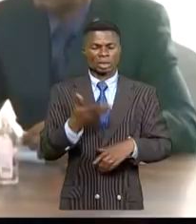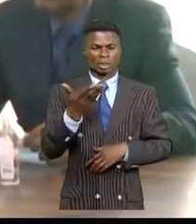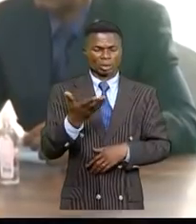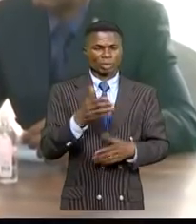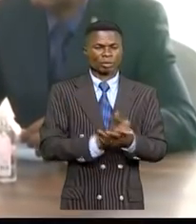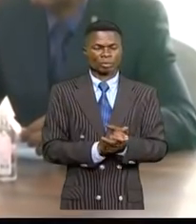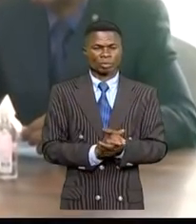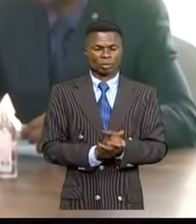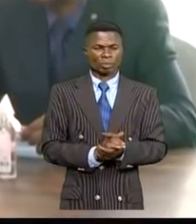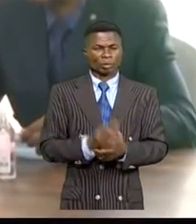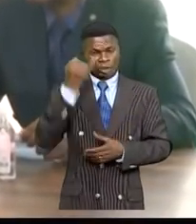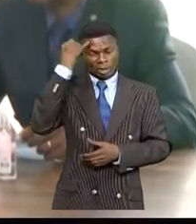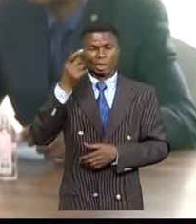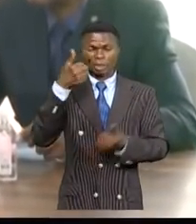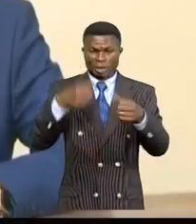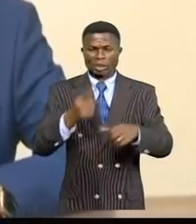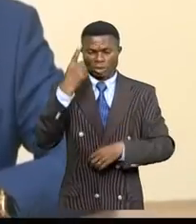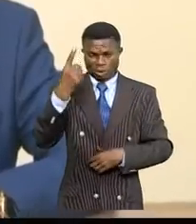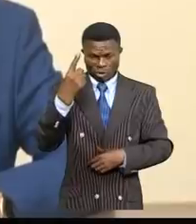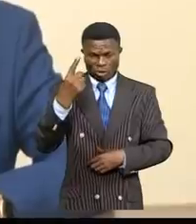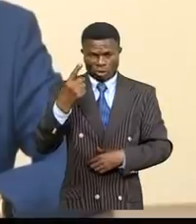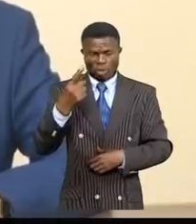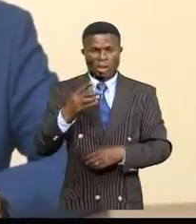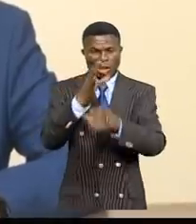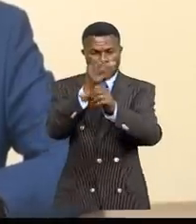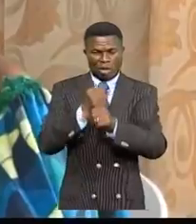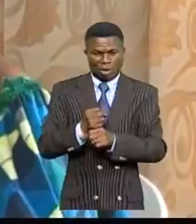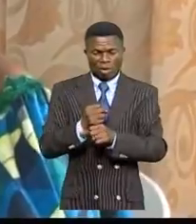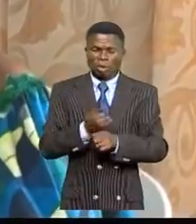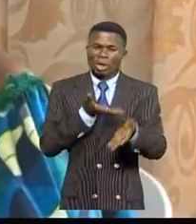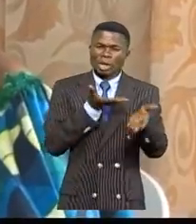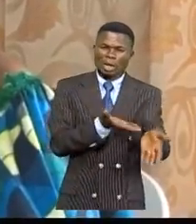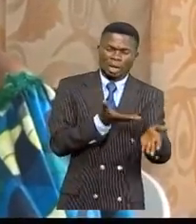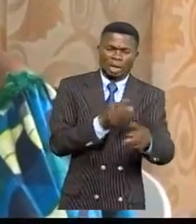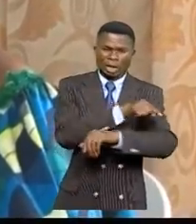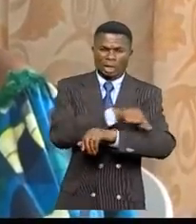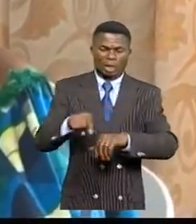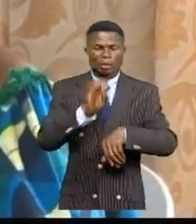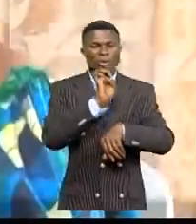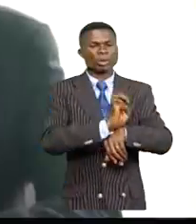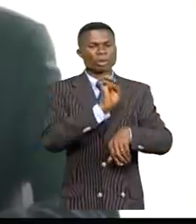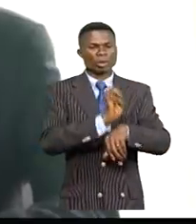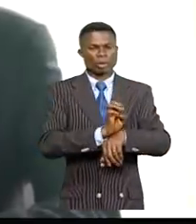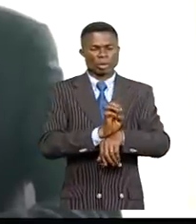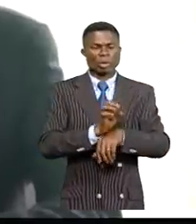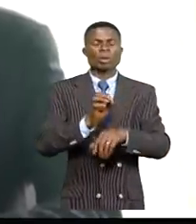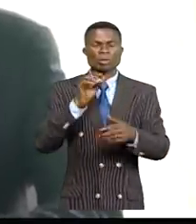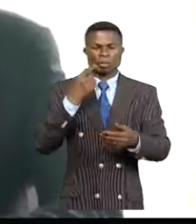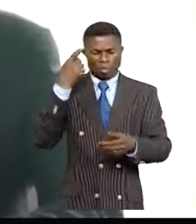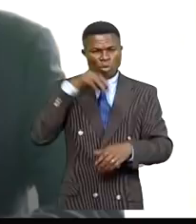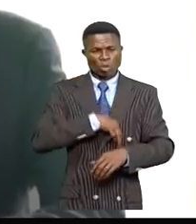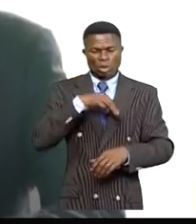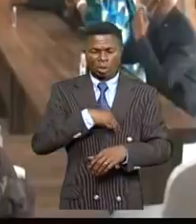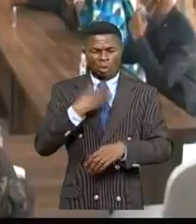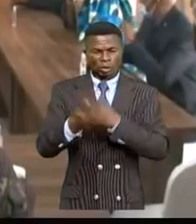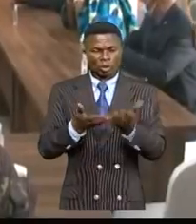Mbongo. La ligne reste la même qui consiste à bénéficier de l'accompagnement des institutions religieuses dans l'accomplissement des missions